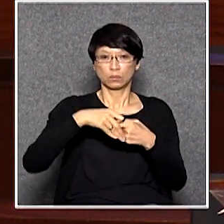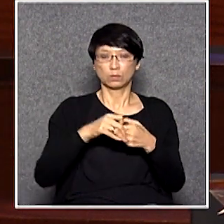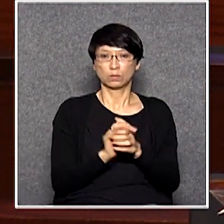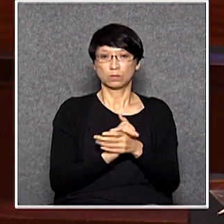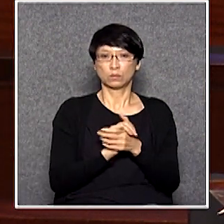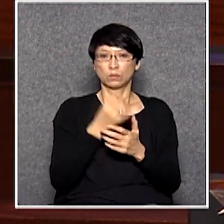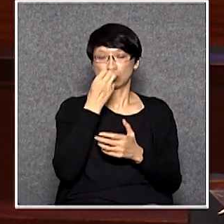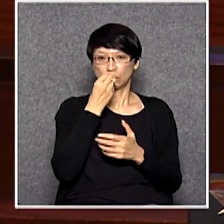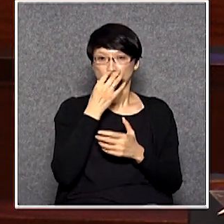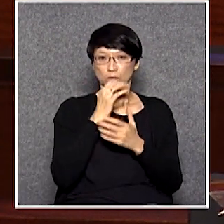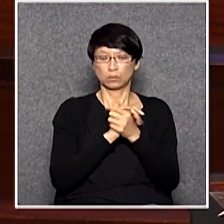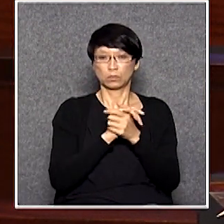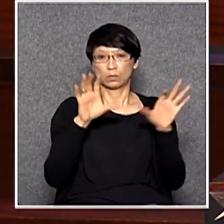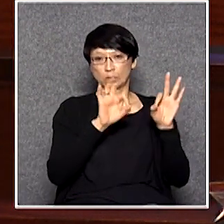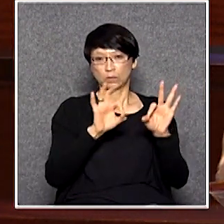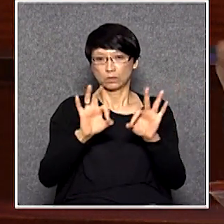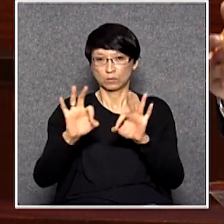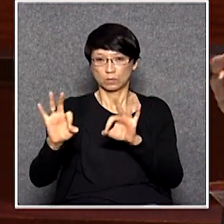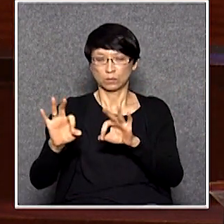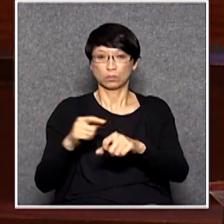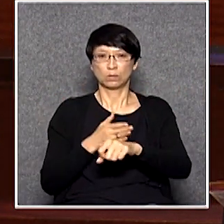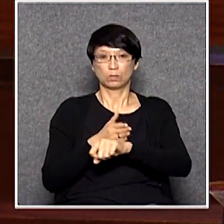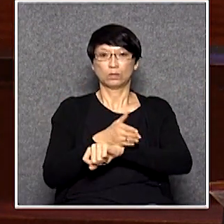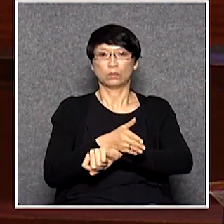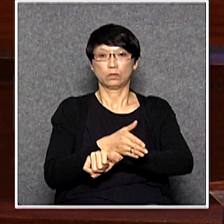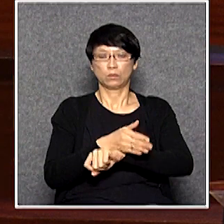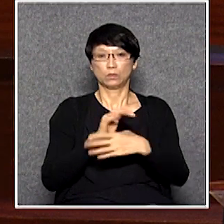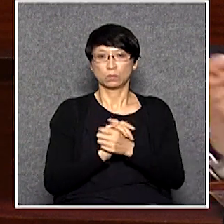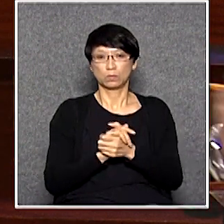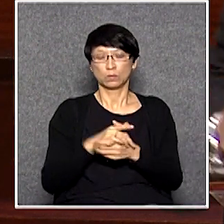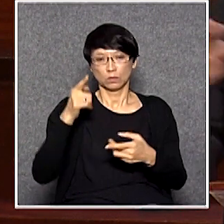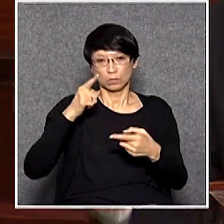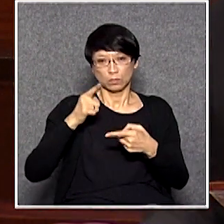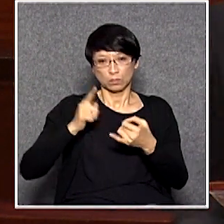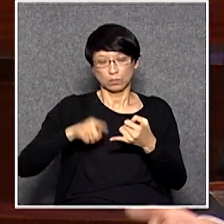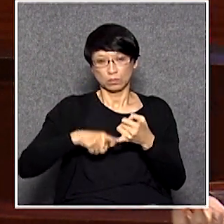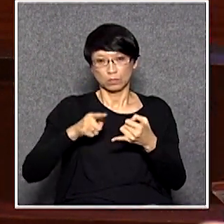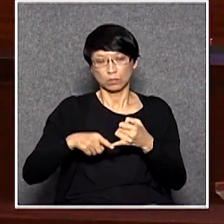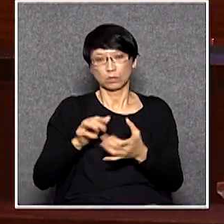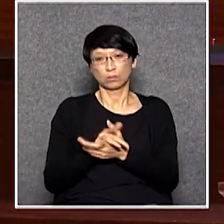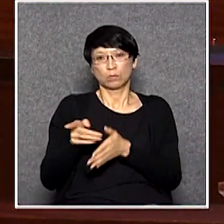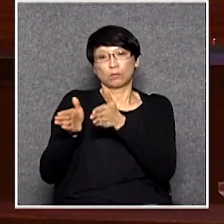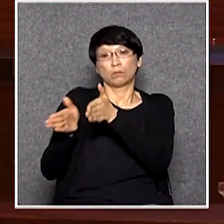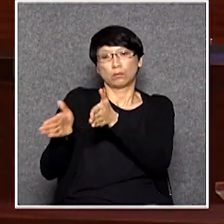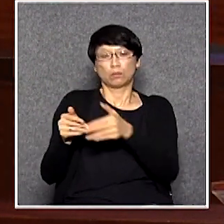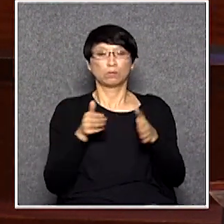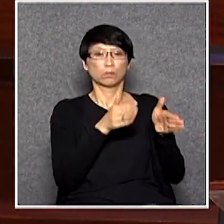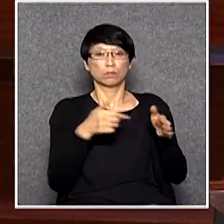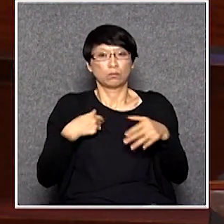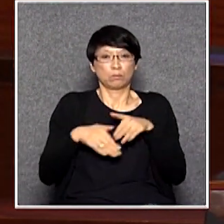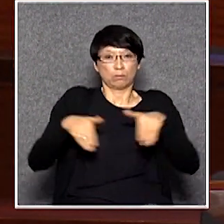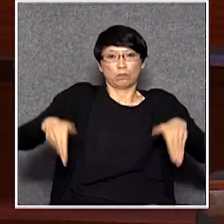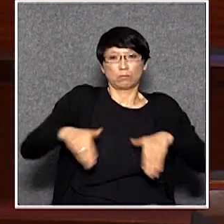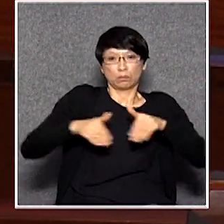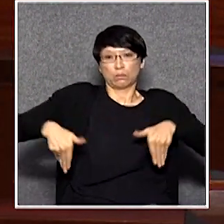港段工程延誤，係嘛？到最後不認不認還需認，跟住就互相推諉責任。有啲人甚